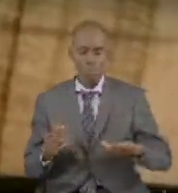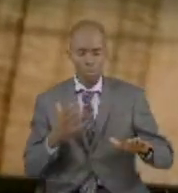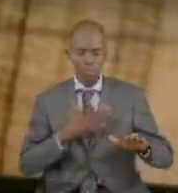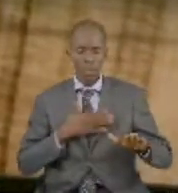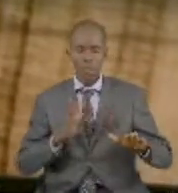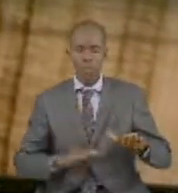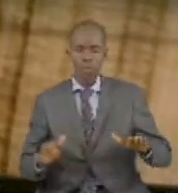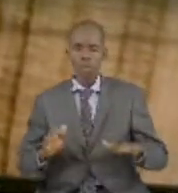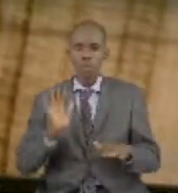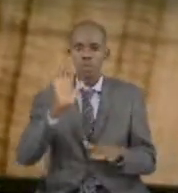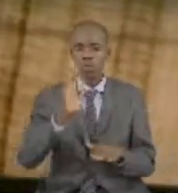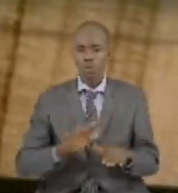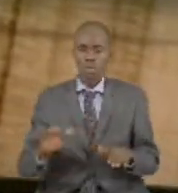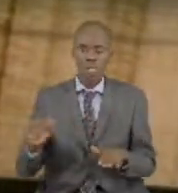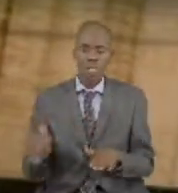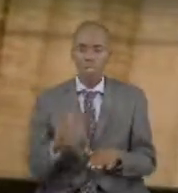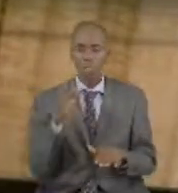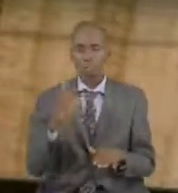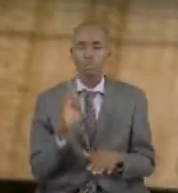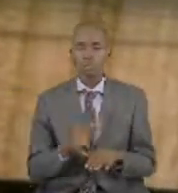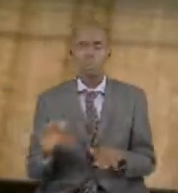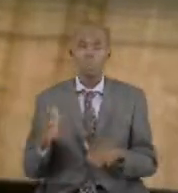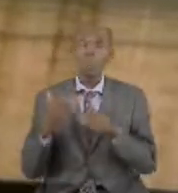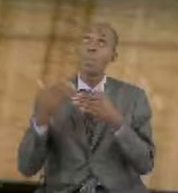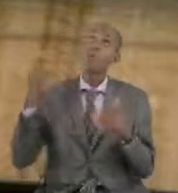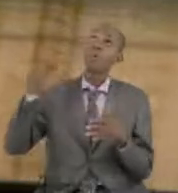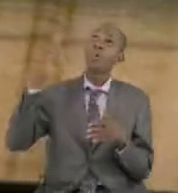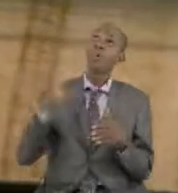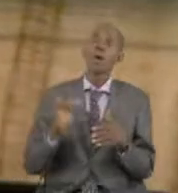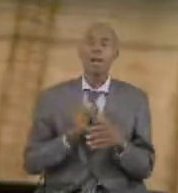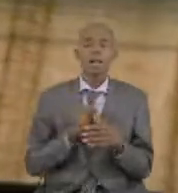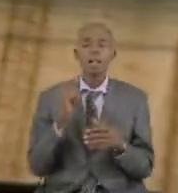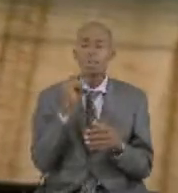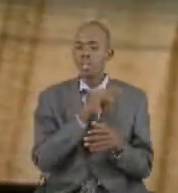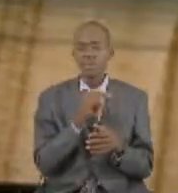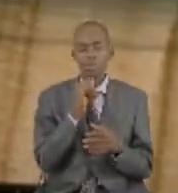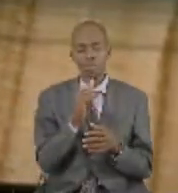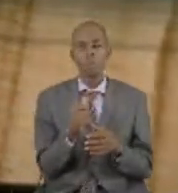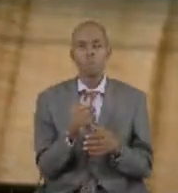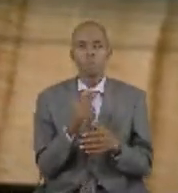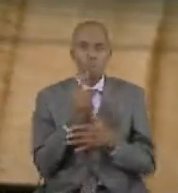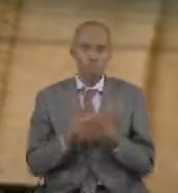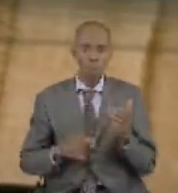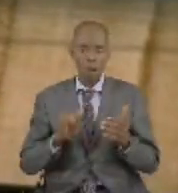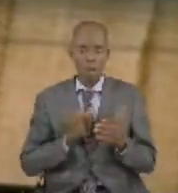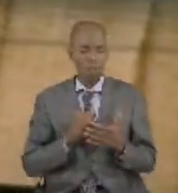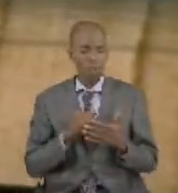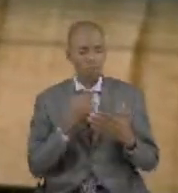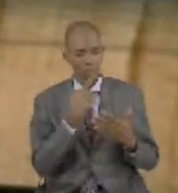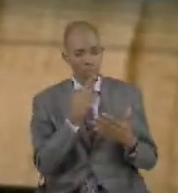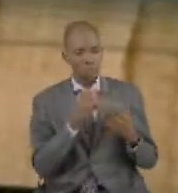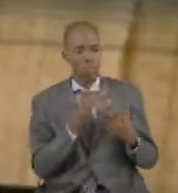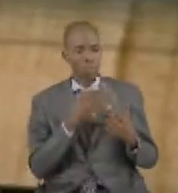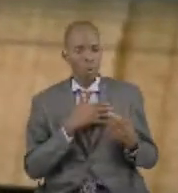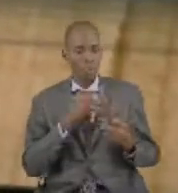ou aux enfants de n'importe qui, devant Dieu, je ne mens point. Ce que je dis à mes collègues, ce